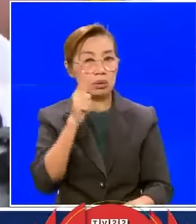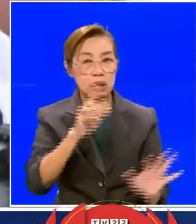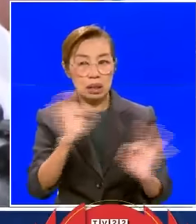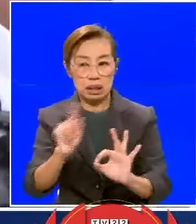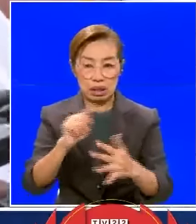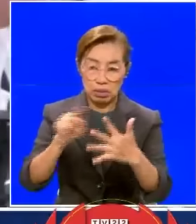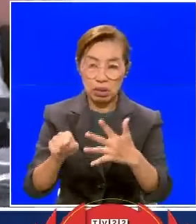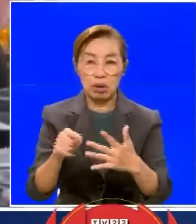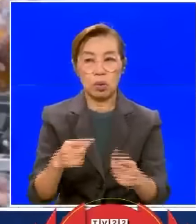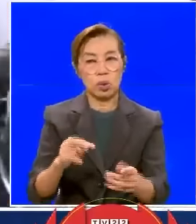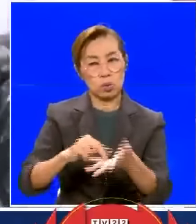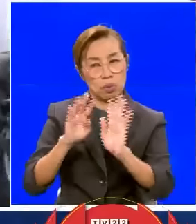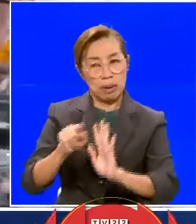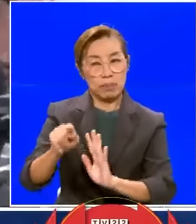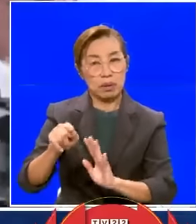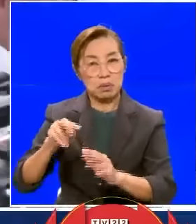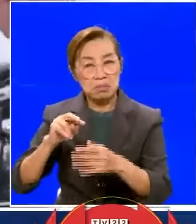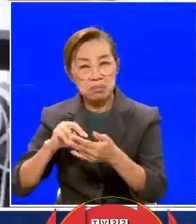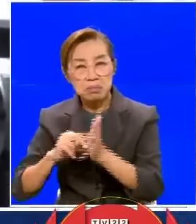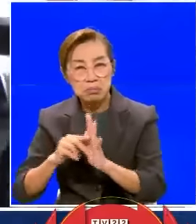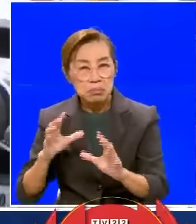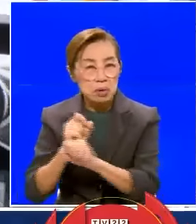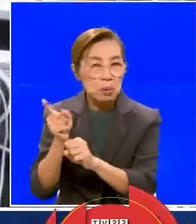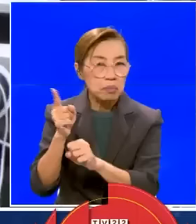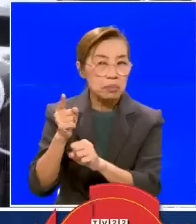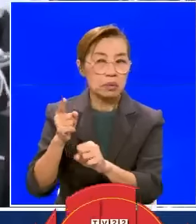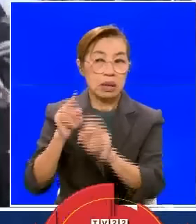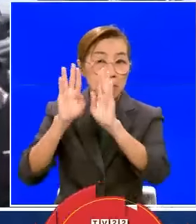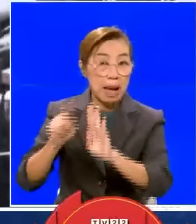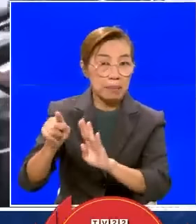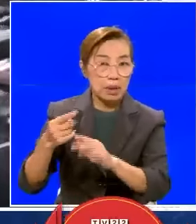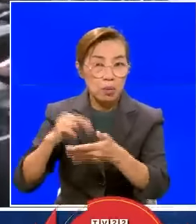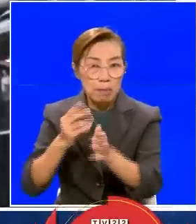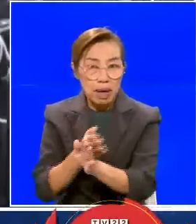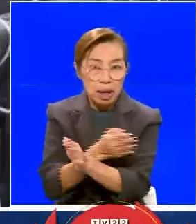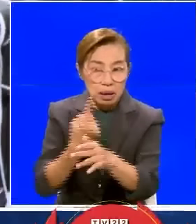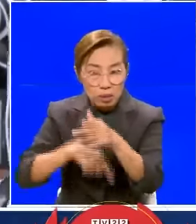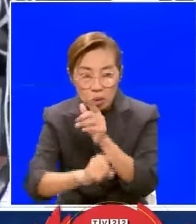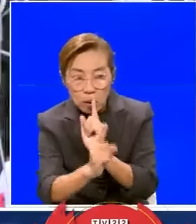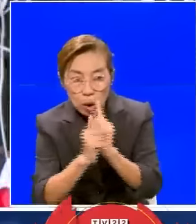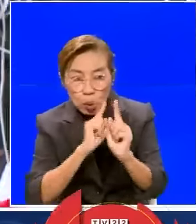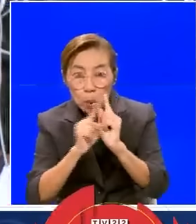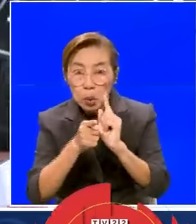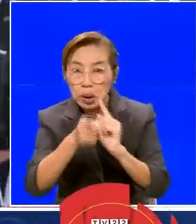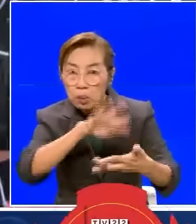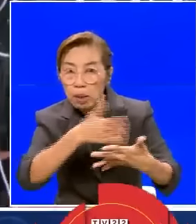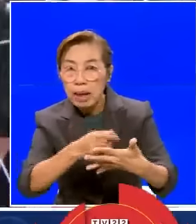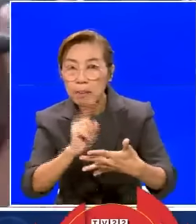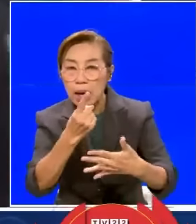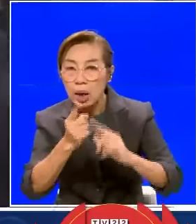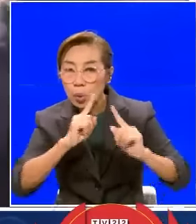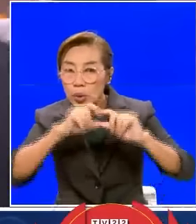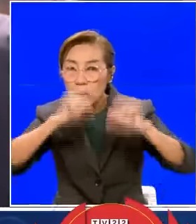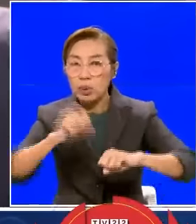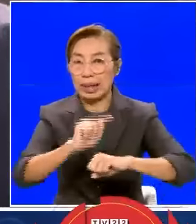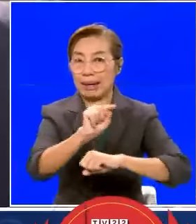ไปเชื่อต่อไหมว่ามันมีการคุยกันหรือมันมีการเรียกว่าบริหารจัดการด้านกลยุทธ์กันข้างหลังจริง ๆ หลายคนก็ถ